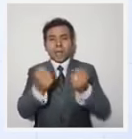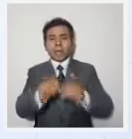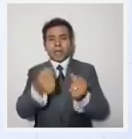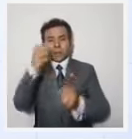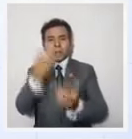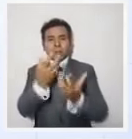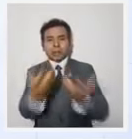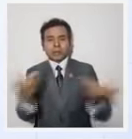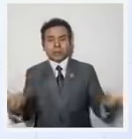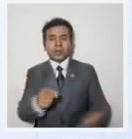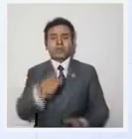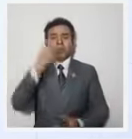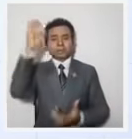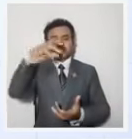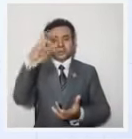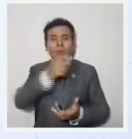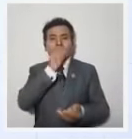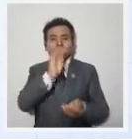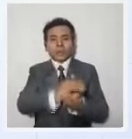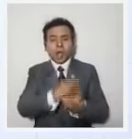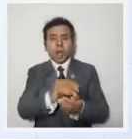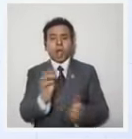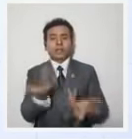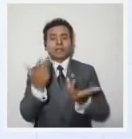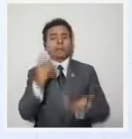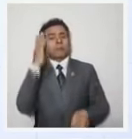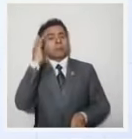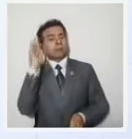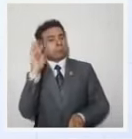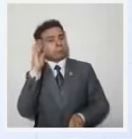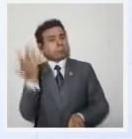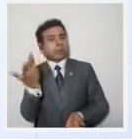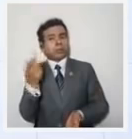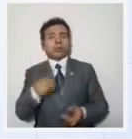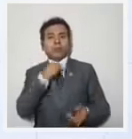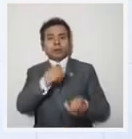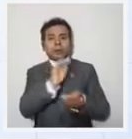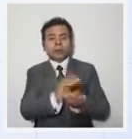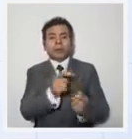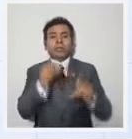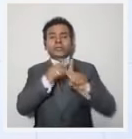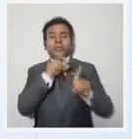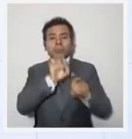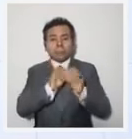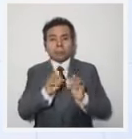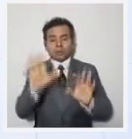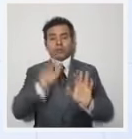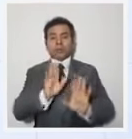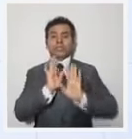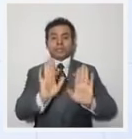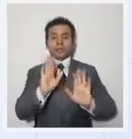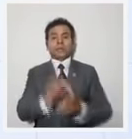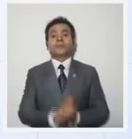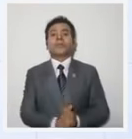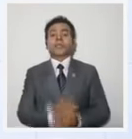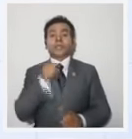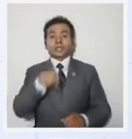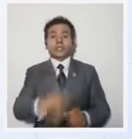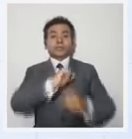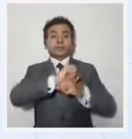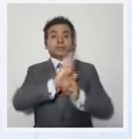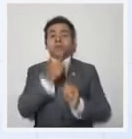জমা না রাখে, কোনো ভাঙ্গা পাত্রে যেন পানি জমা না থাকে বাসা বাড়ির মধ্যে, এগুলো আমরা প্রত্যেকের নিজস্ব বাসায় যেন সচেতন